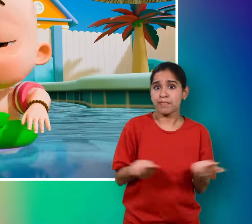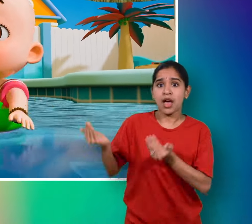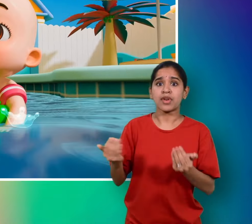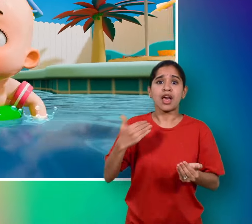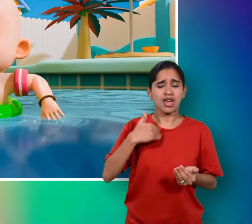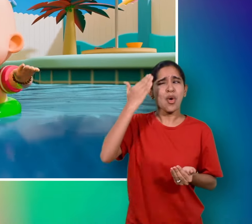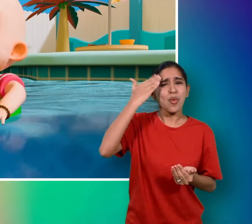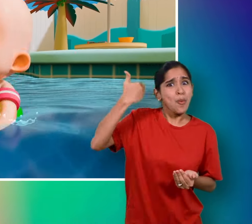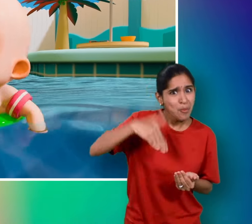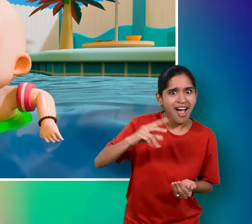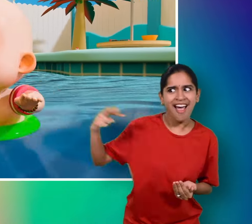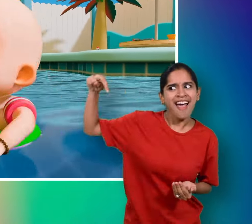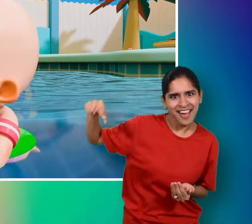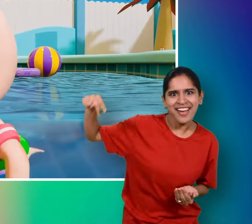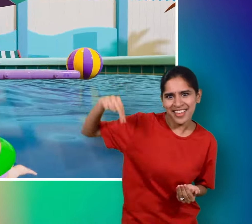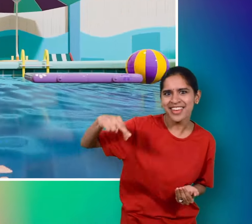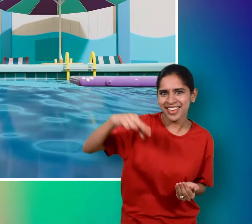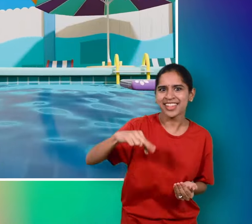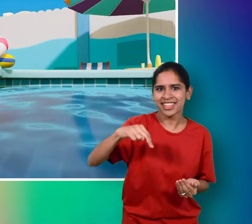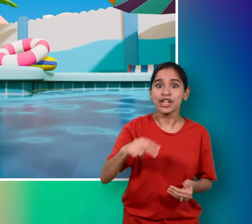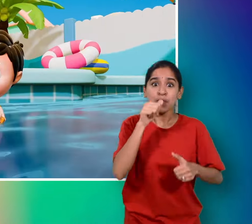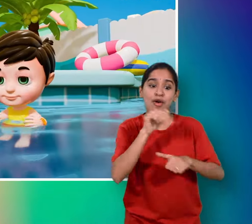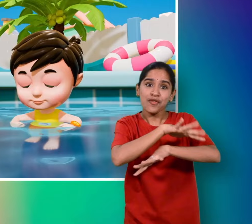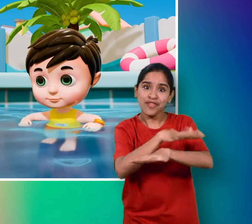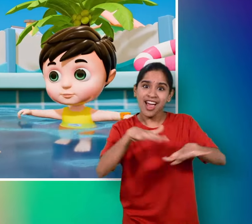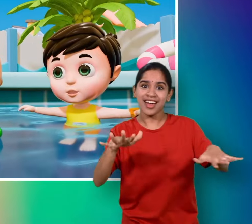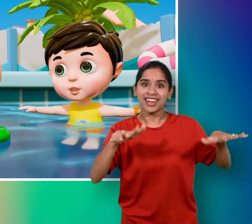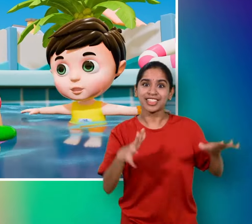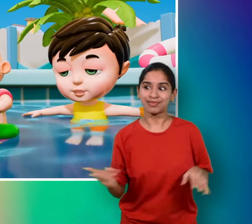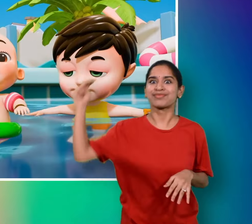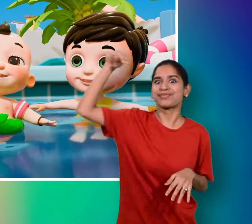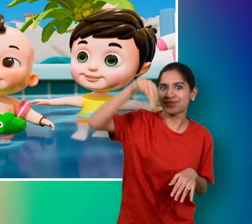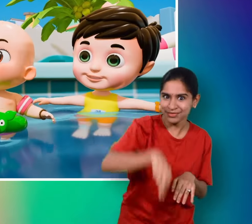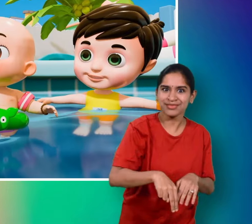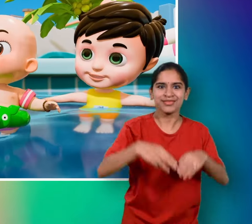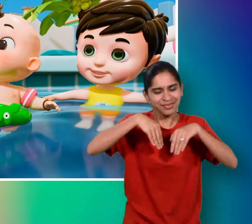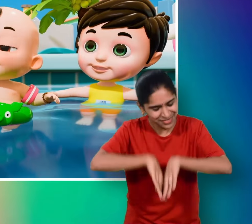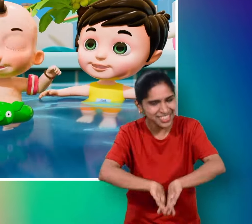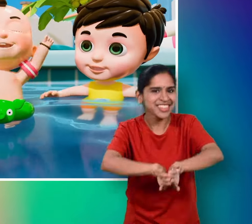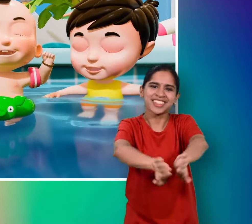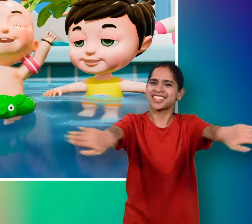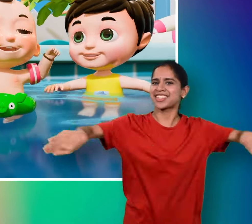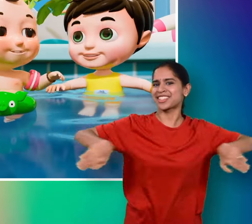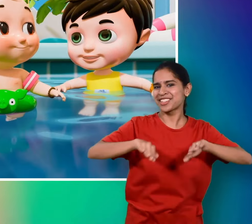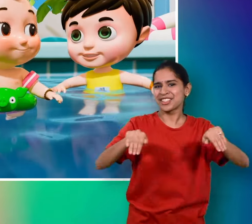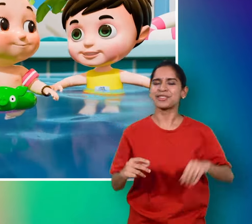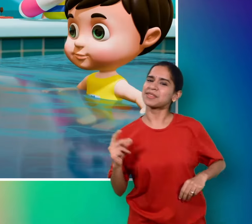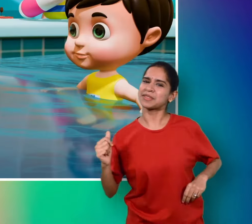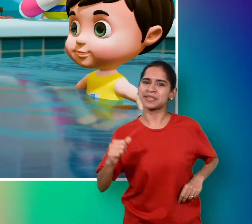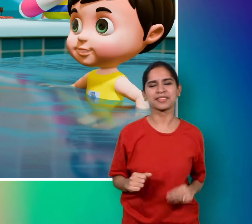बेबी मेरा बेबी मेरा आएगा पानी में फिर पानी में फिर जाएगा